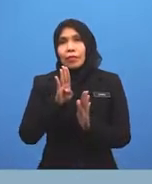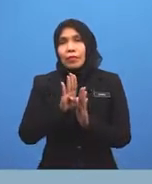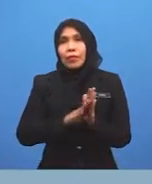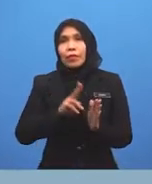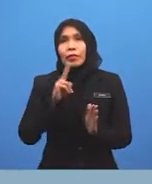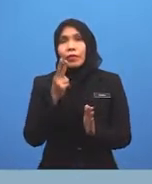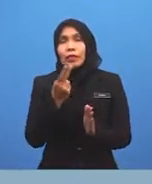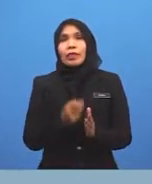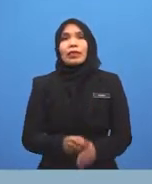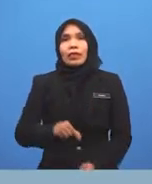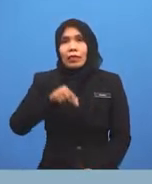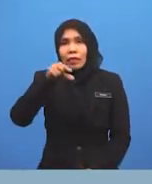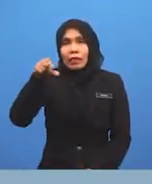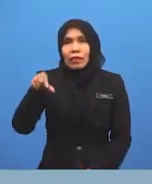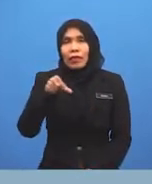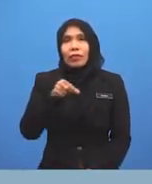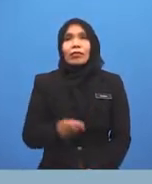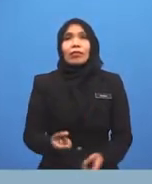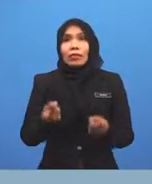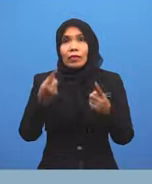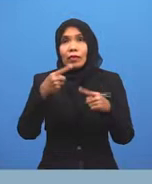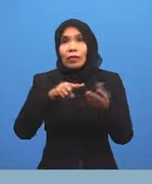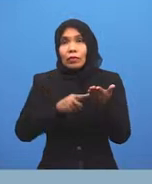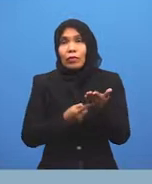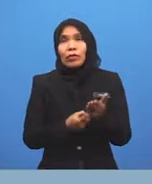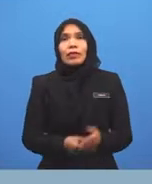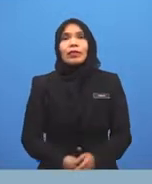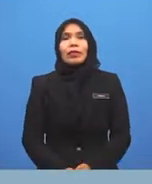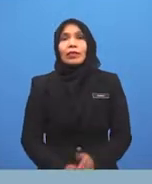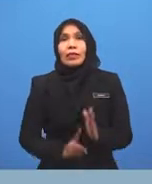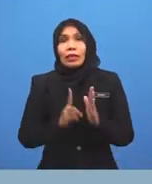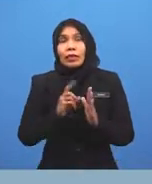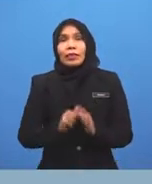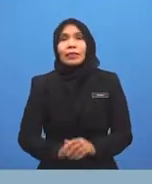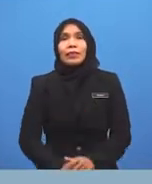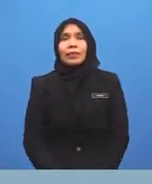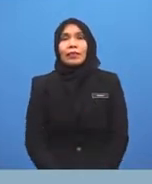kembali pada kedudukan menegak seperti yang ditunjukkan pada paparan ini.